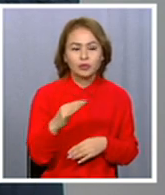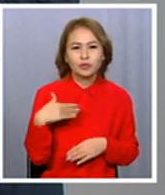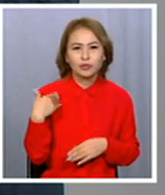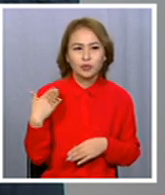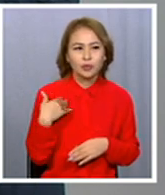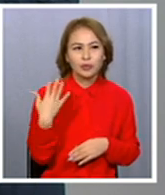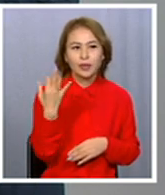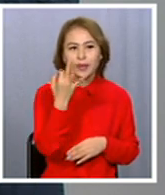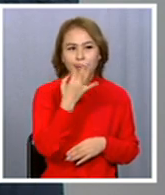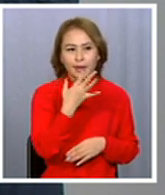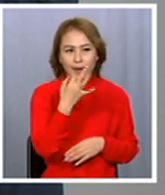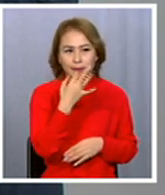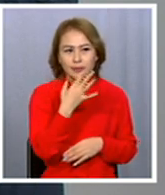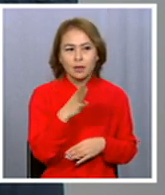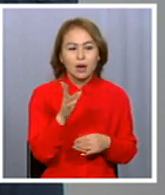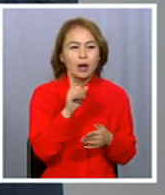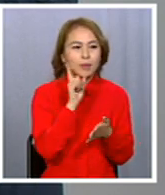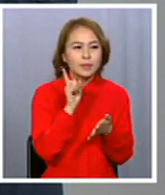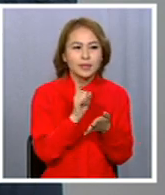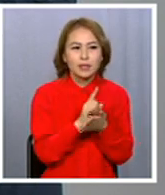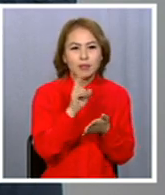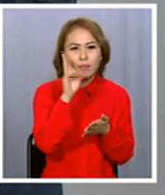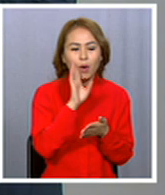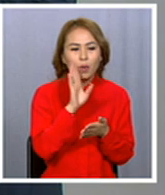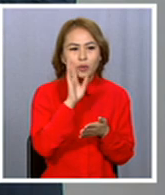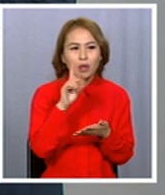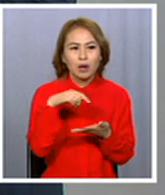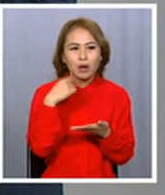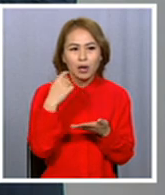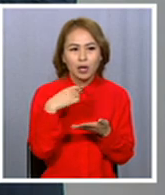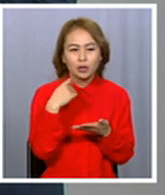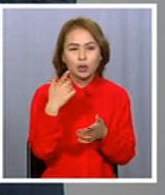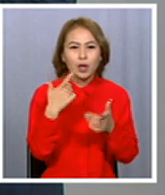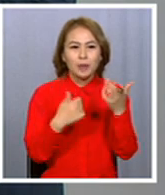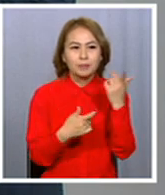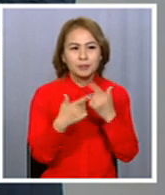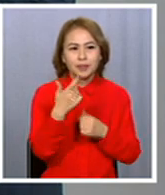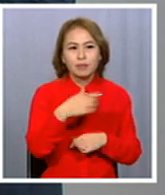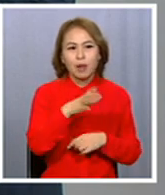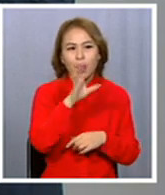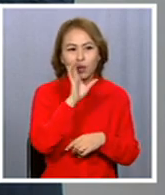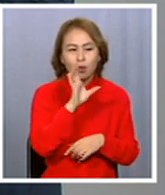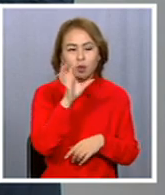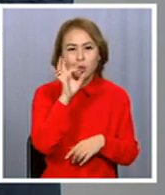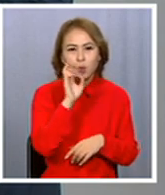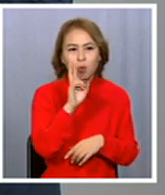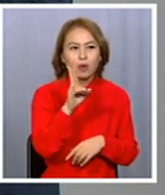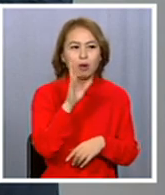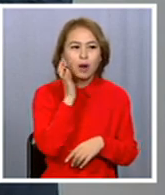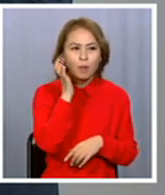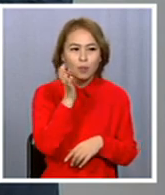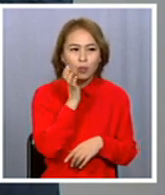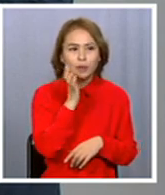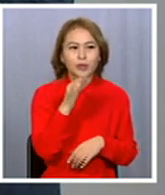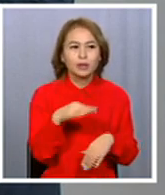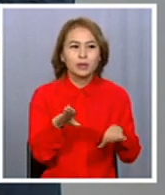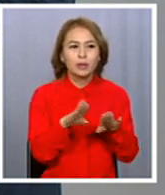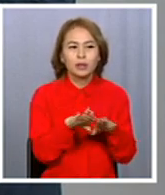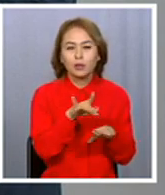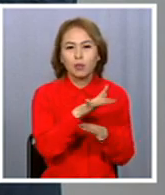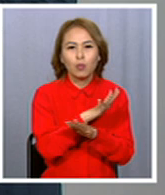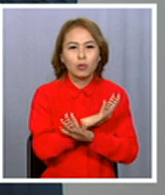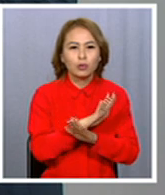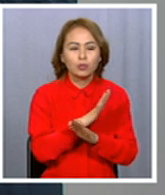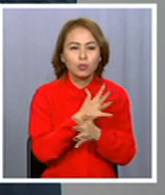овощи и фрукты, яйца. Обязательно есть по утрам кашу, пить молоко, сок, компот. И тогда